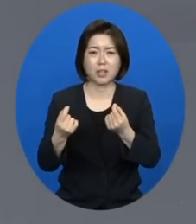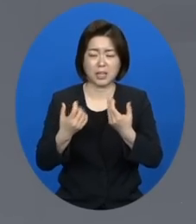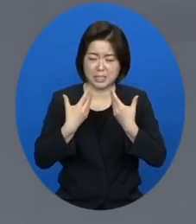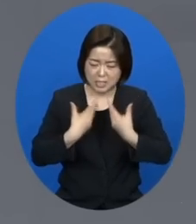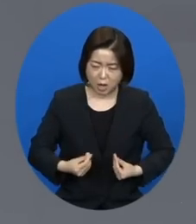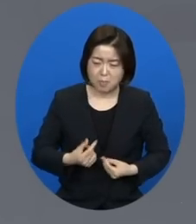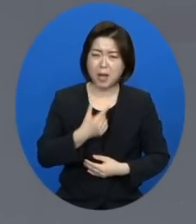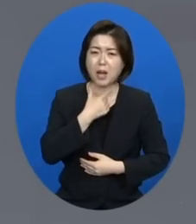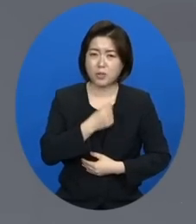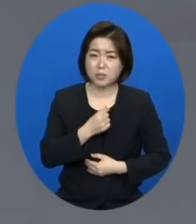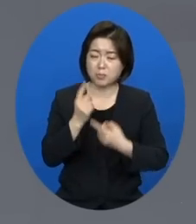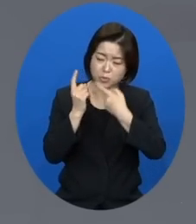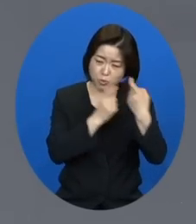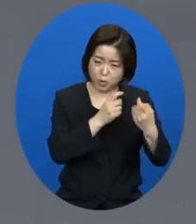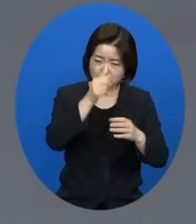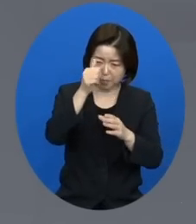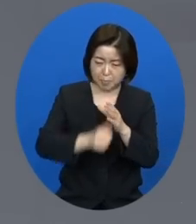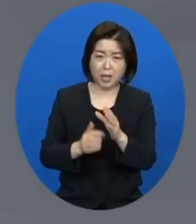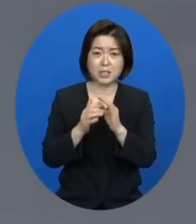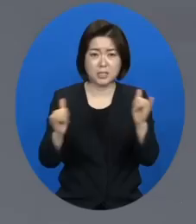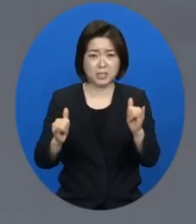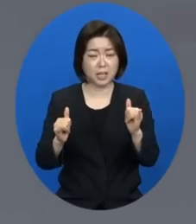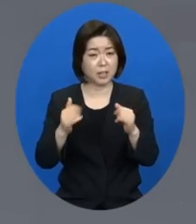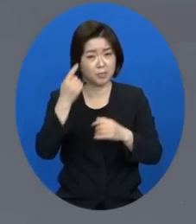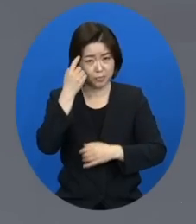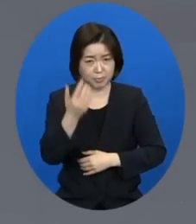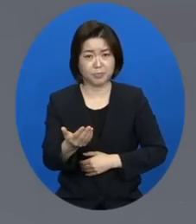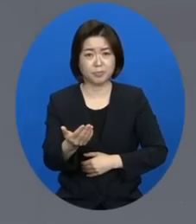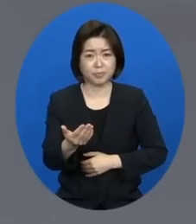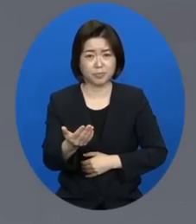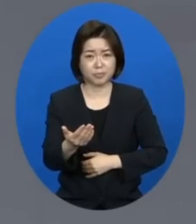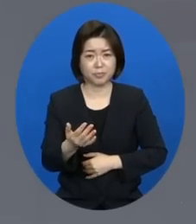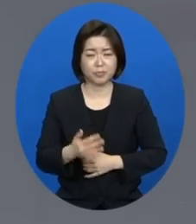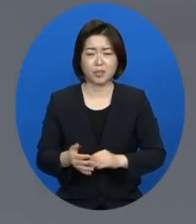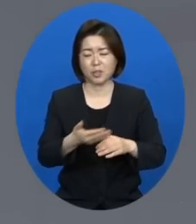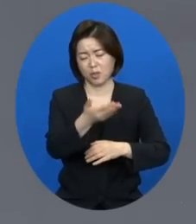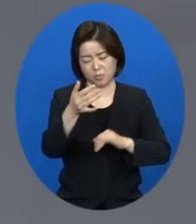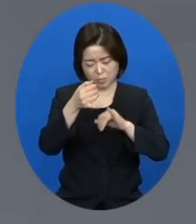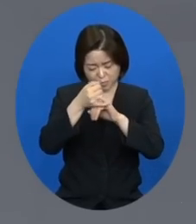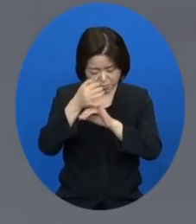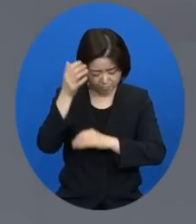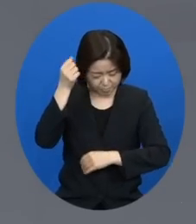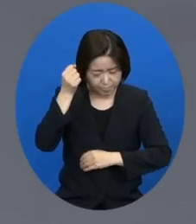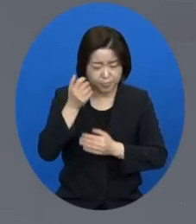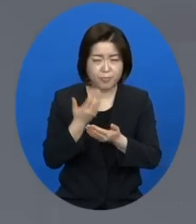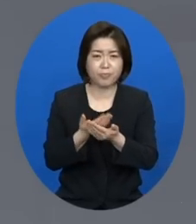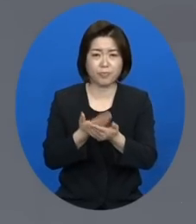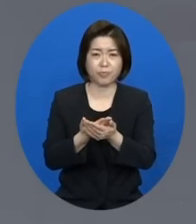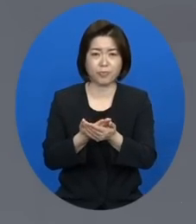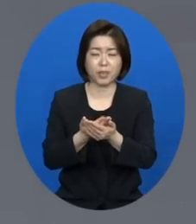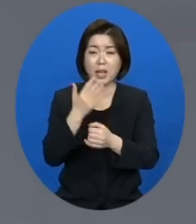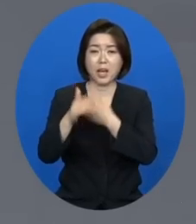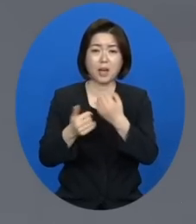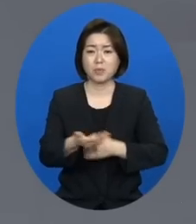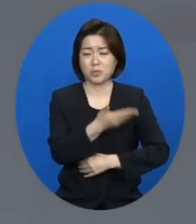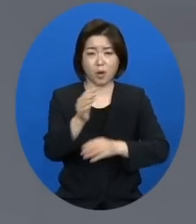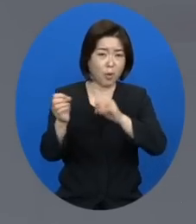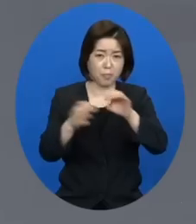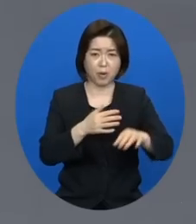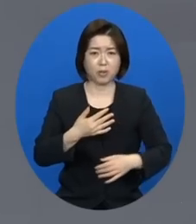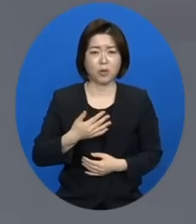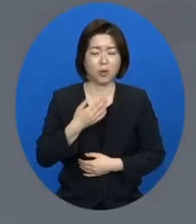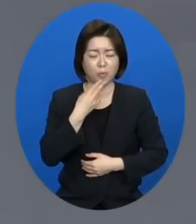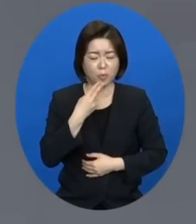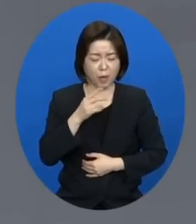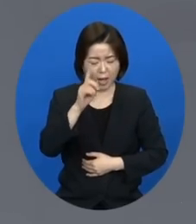싶은 유혹에 빠져 있는 분들이 이 자리에 계시다면 여러분 꼭 기억하십시오. 하나님 여러분들을 버리지 않으셨고 하나님 한 번도